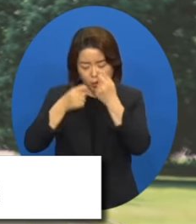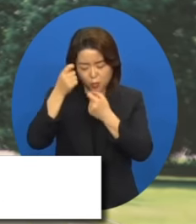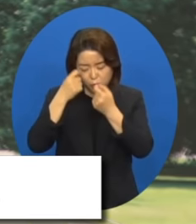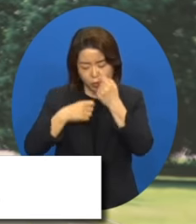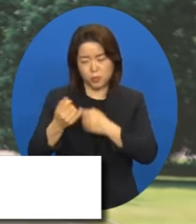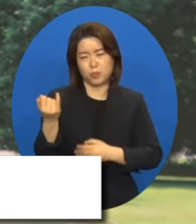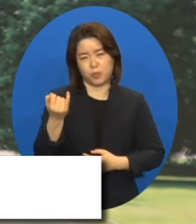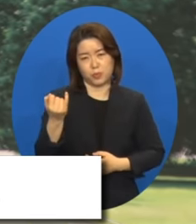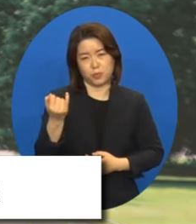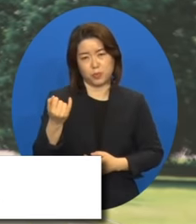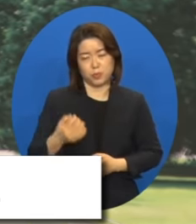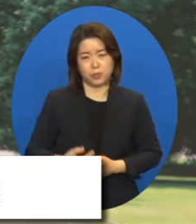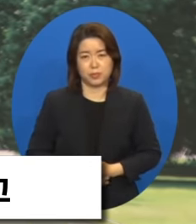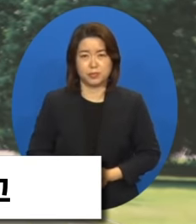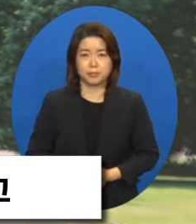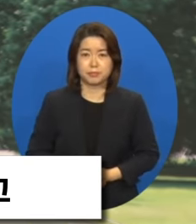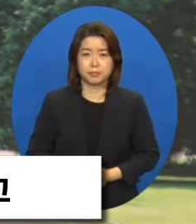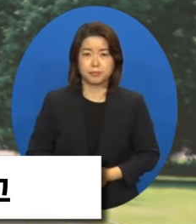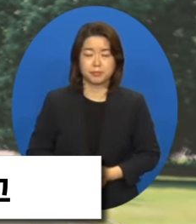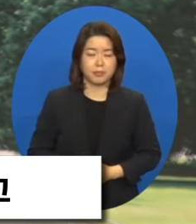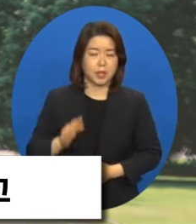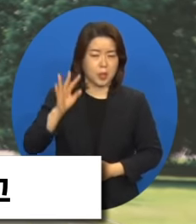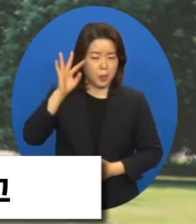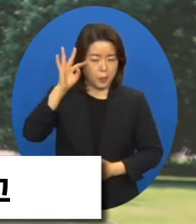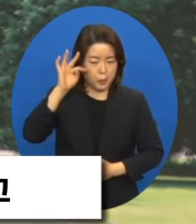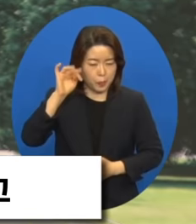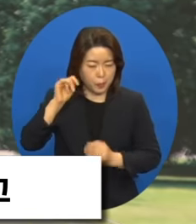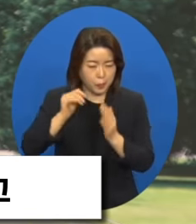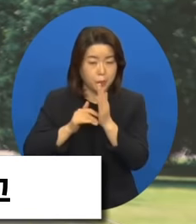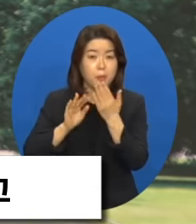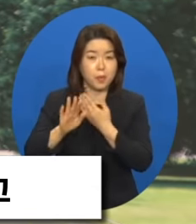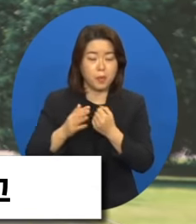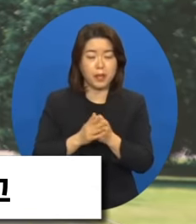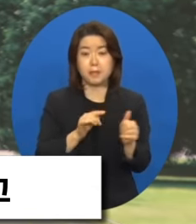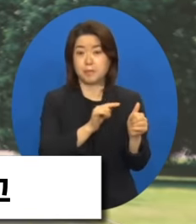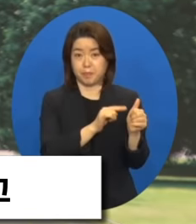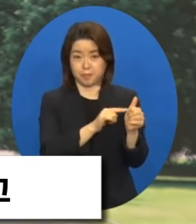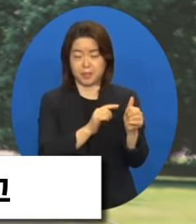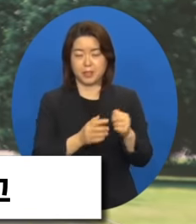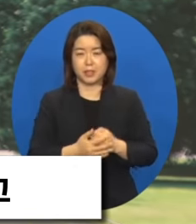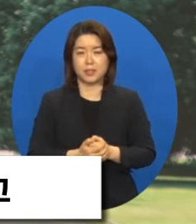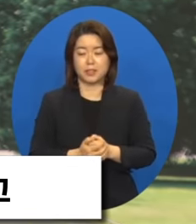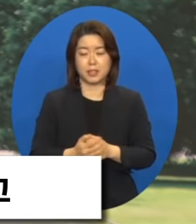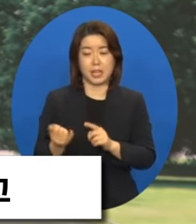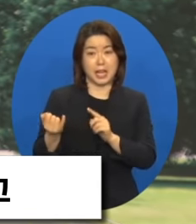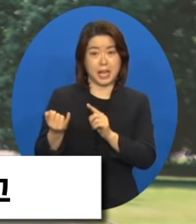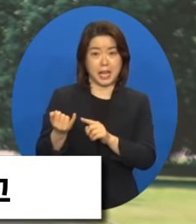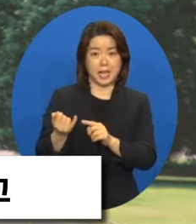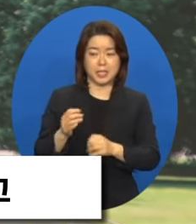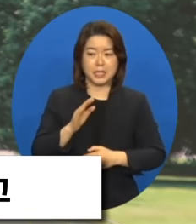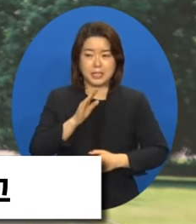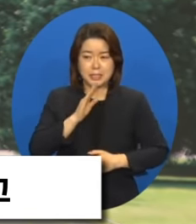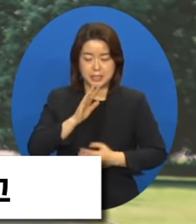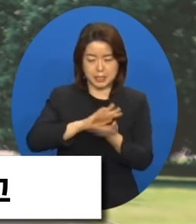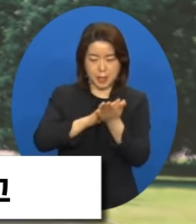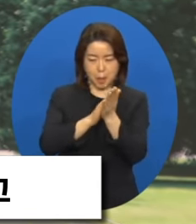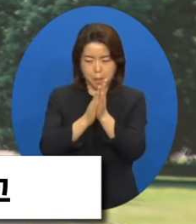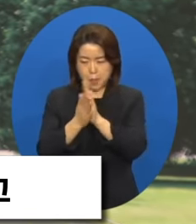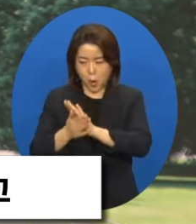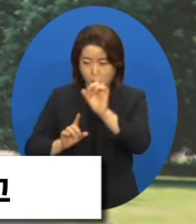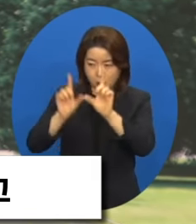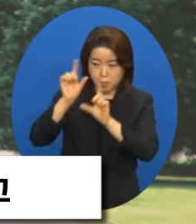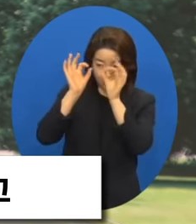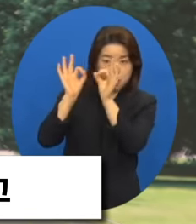거예요. 몇 주 뒤에 그 남편이 그 아내의 진짜 변한 모습을